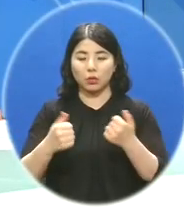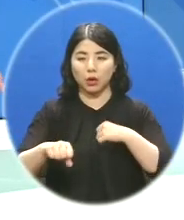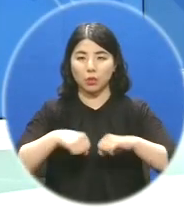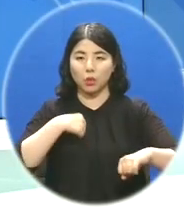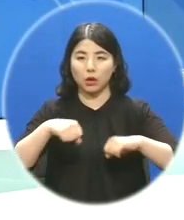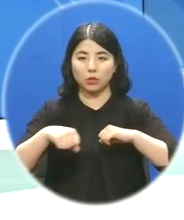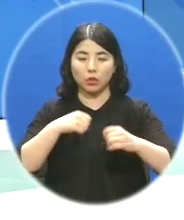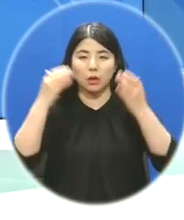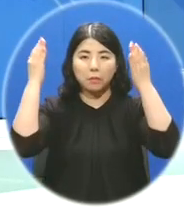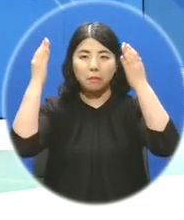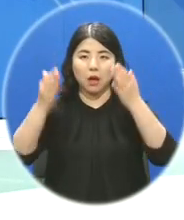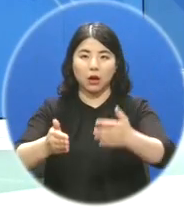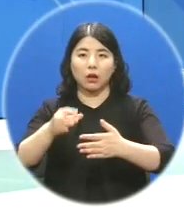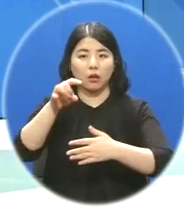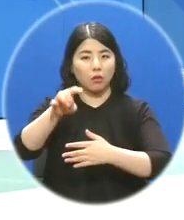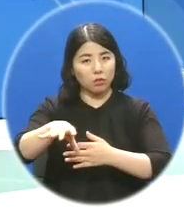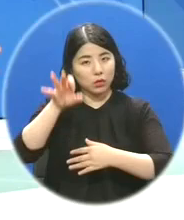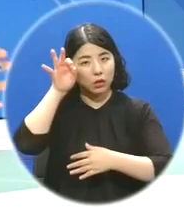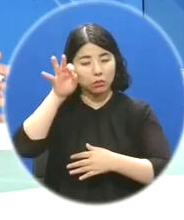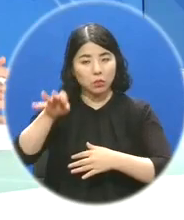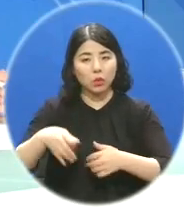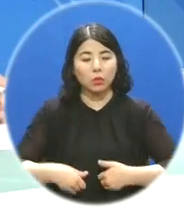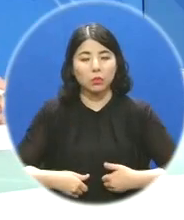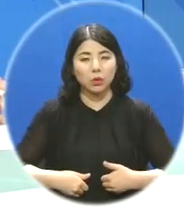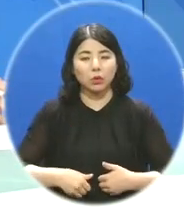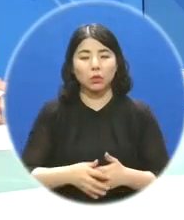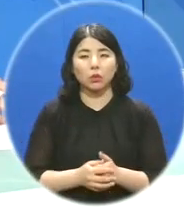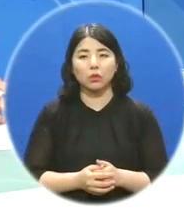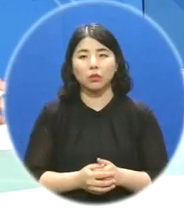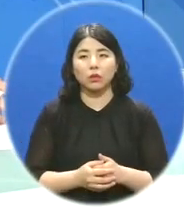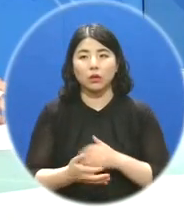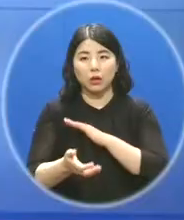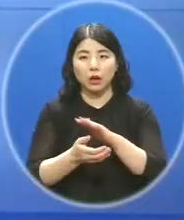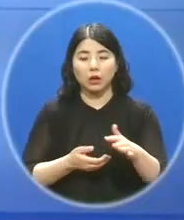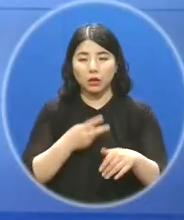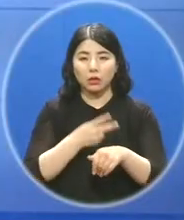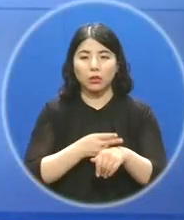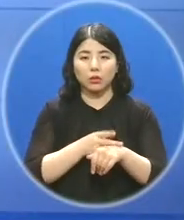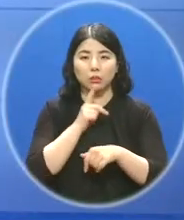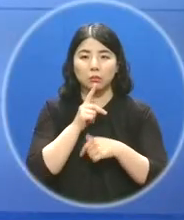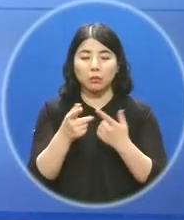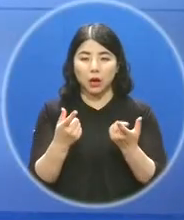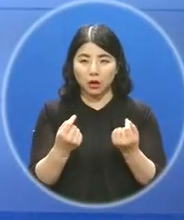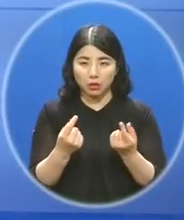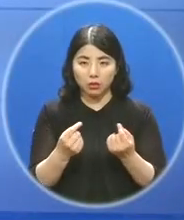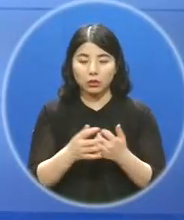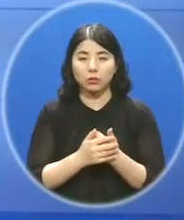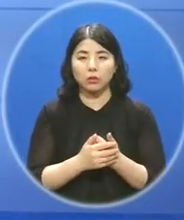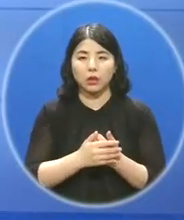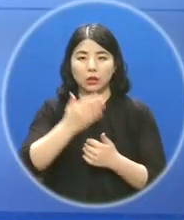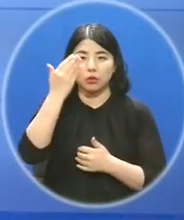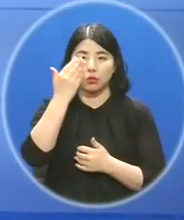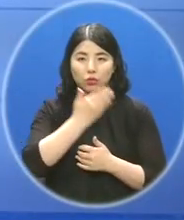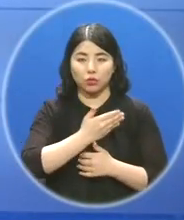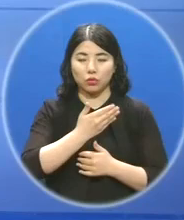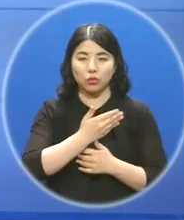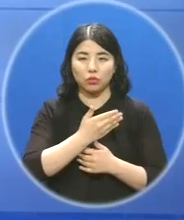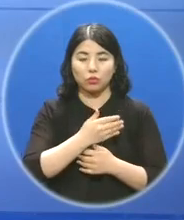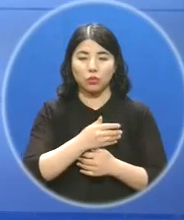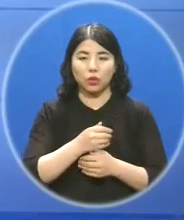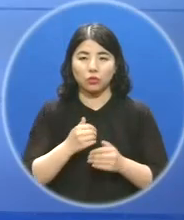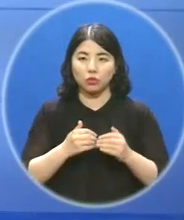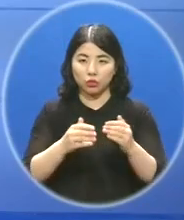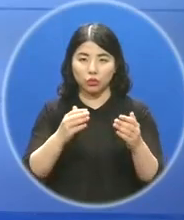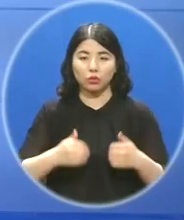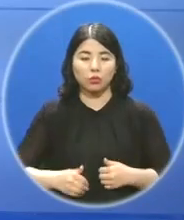활동의 그 방향은 어디로 가야 된다고 보시는지요? 아까 우리 교수님께서 말씀하신 것처럼 저희는 그 투명한 것들을 계속적으로 좀 추구를 해야